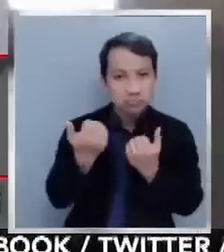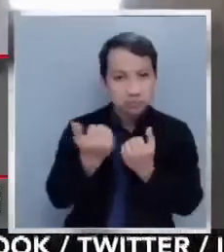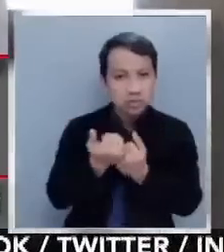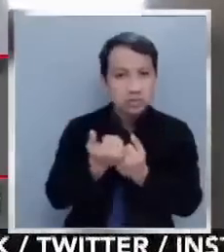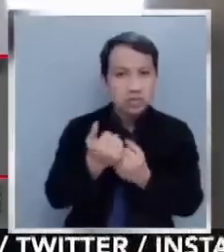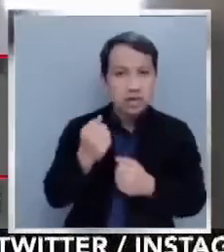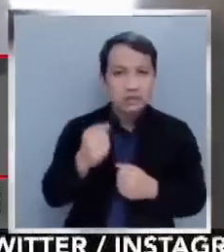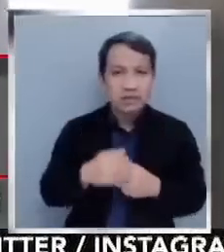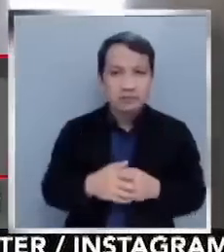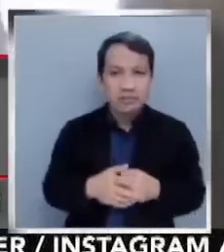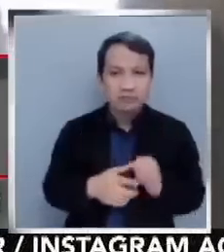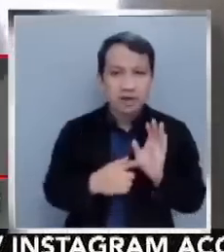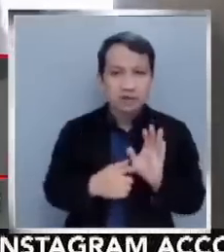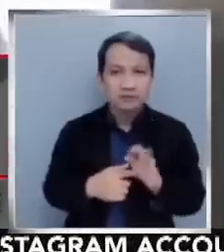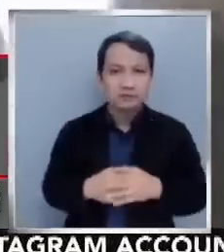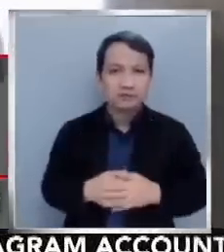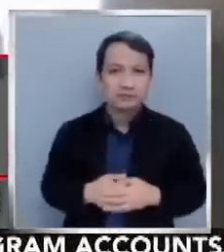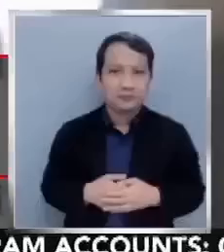si